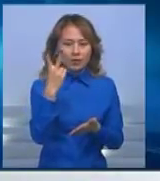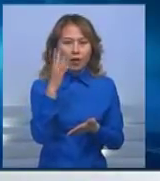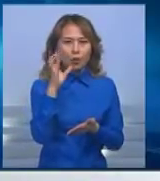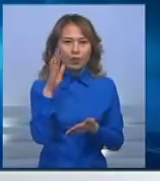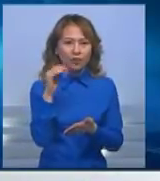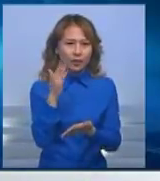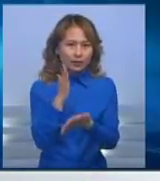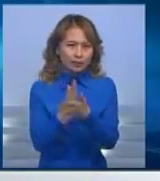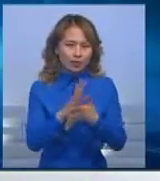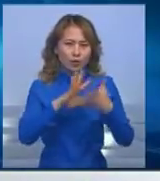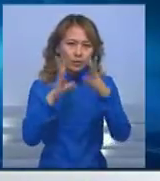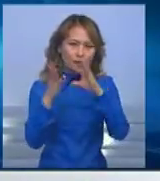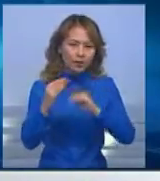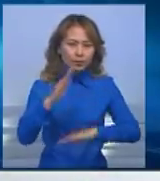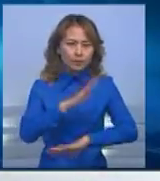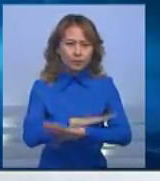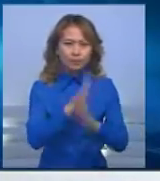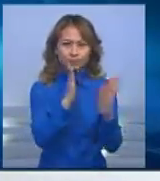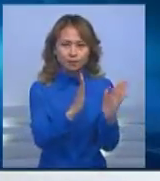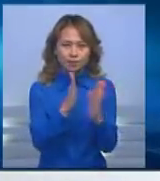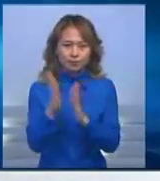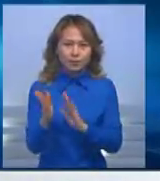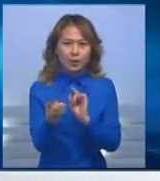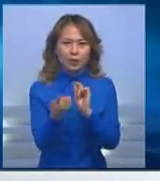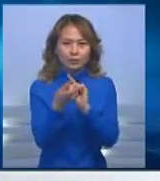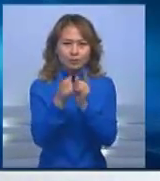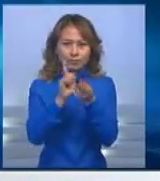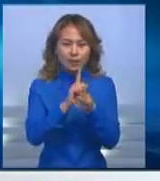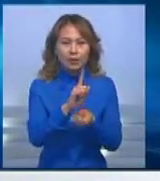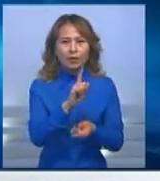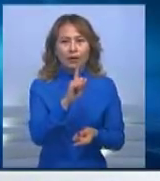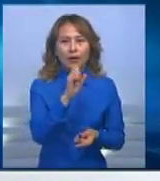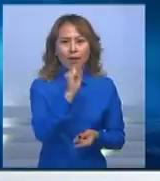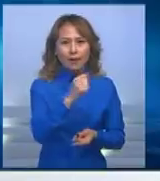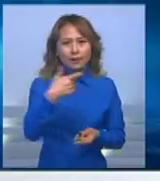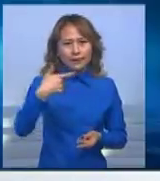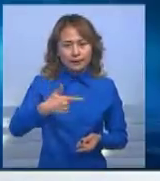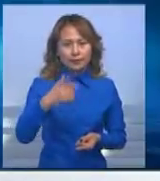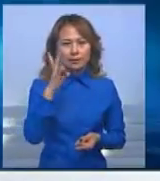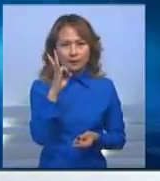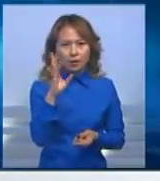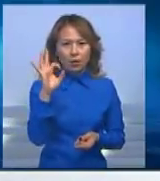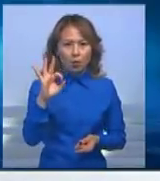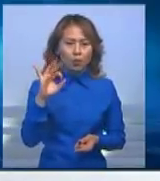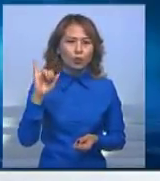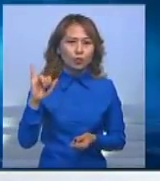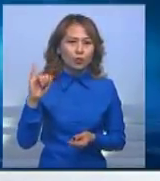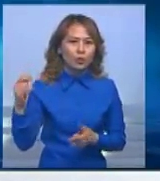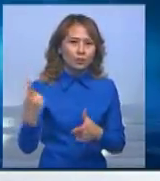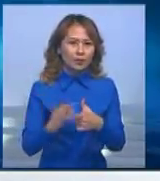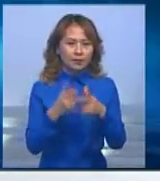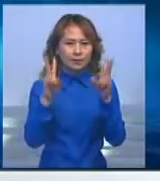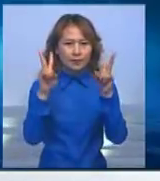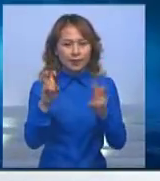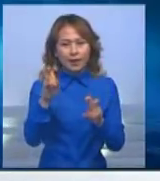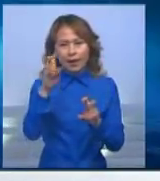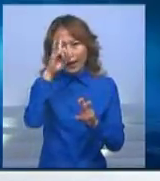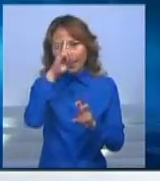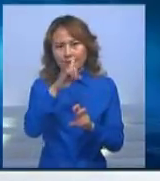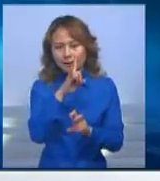соның тек 8-нің жазылу тәртібіне өзгерту енгізіліп отыр. Мәселен, ә, ғ, ң, ө, ү, у әріптері